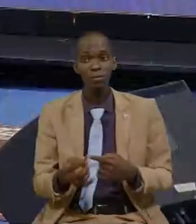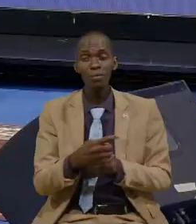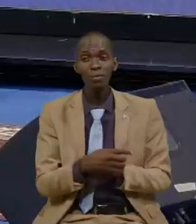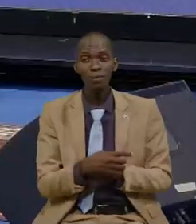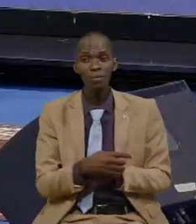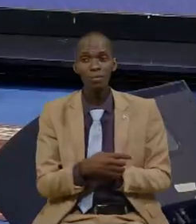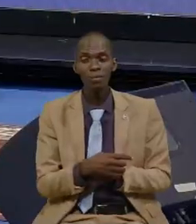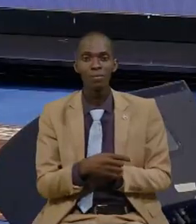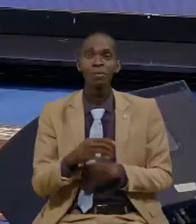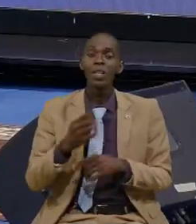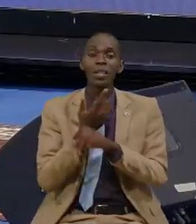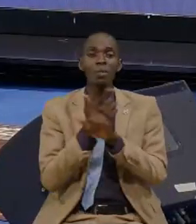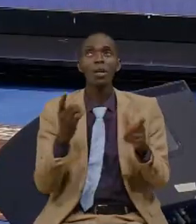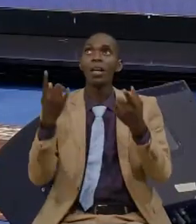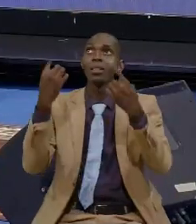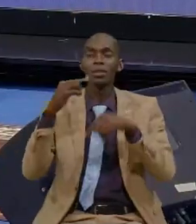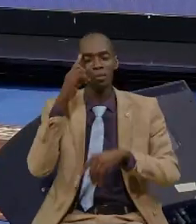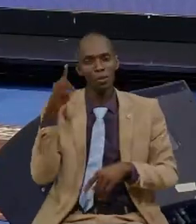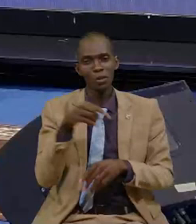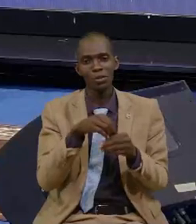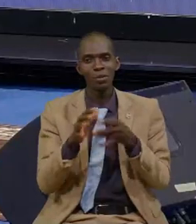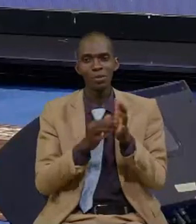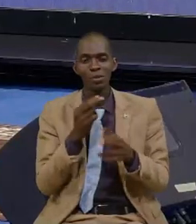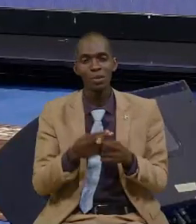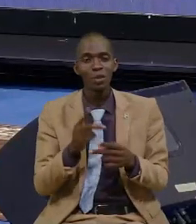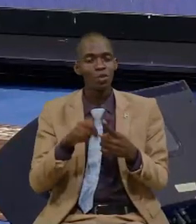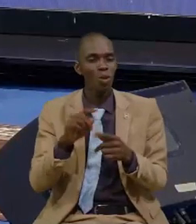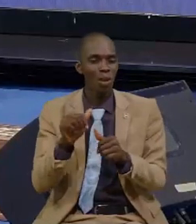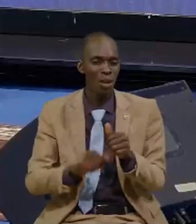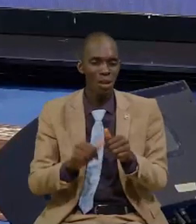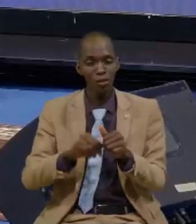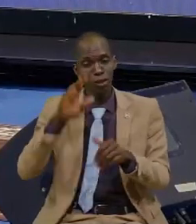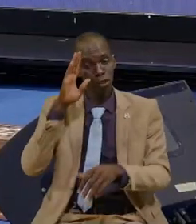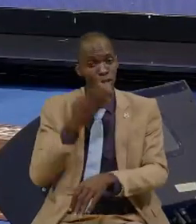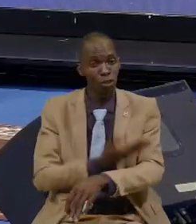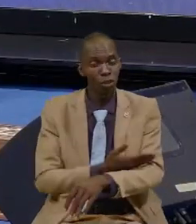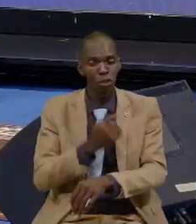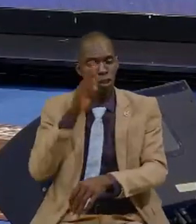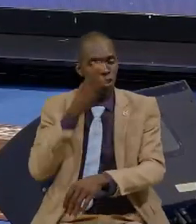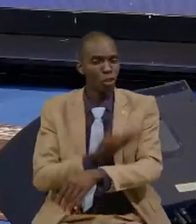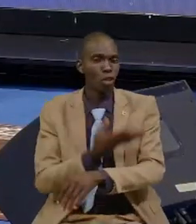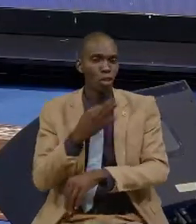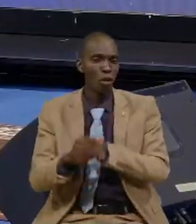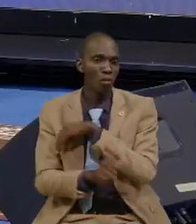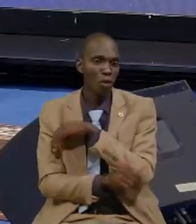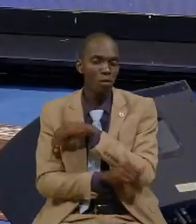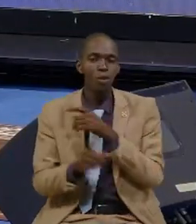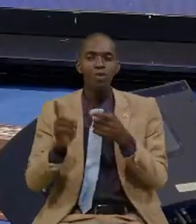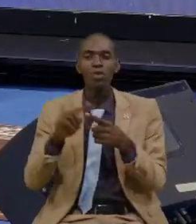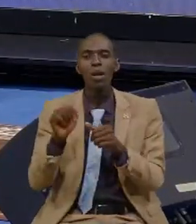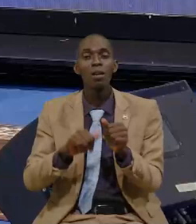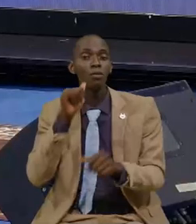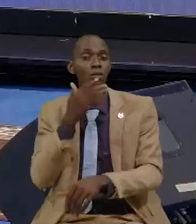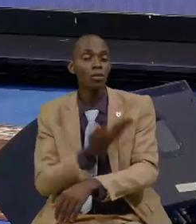Aujourd'hui, la libération est venue pour vous, pour tout fils, le fils d'Abraham, pour toute